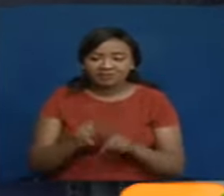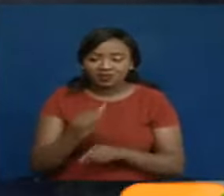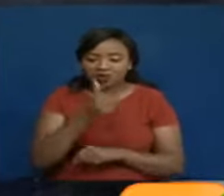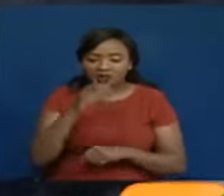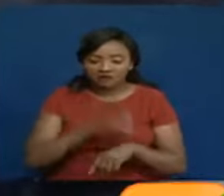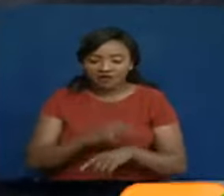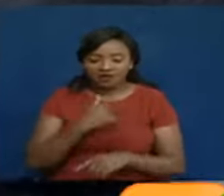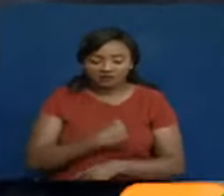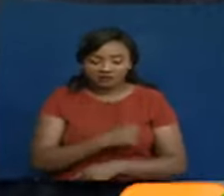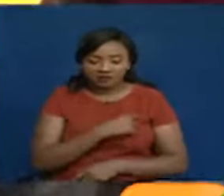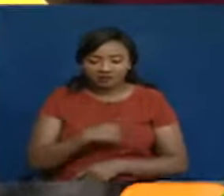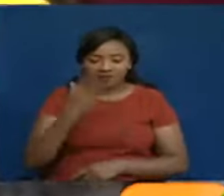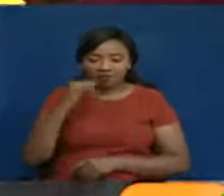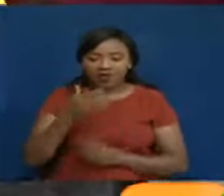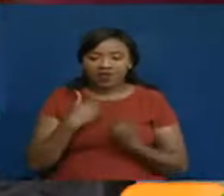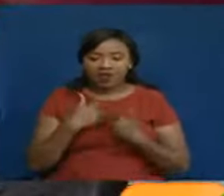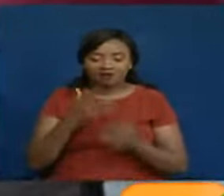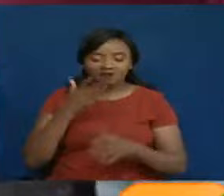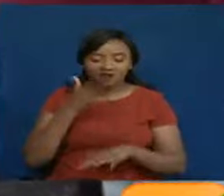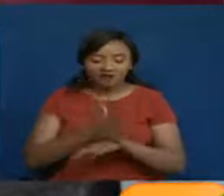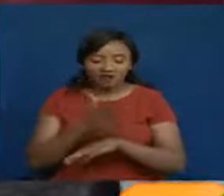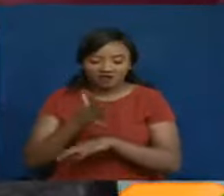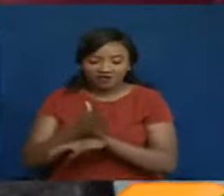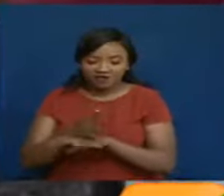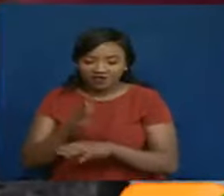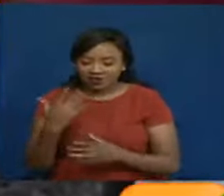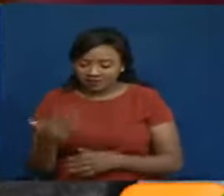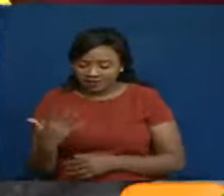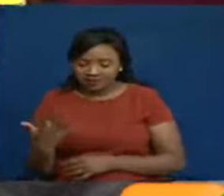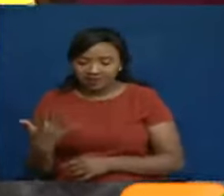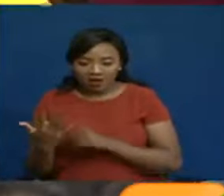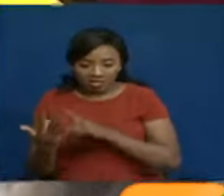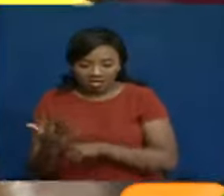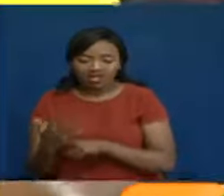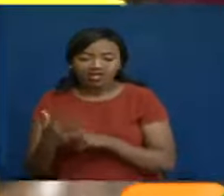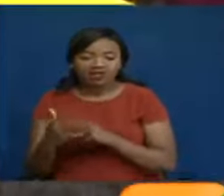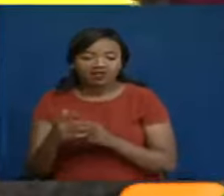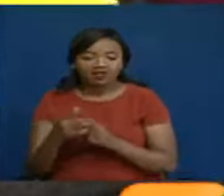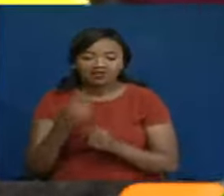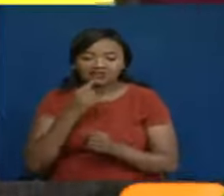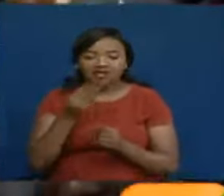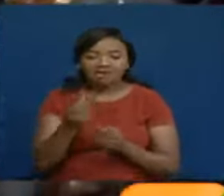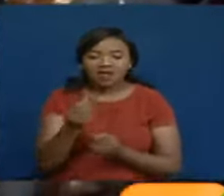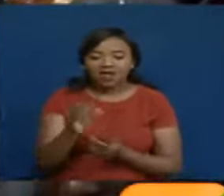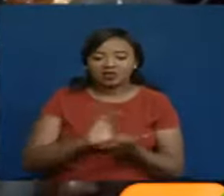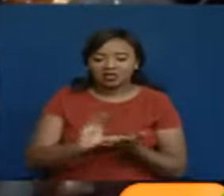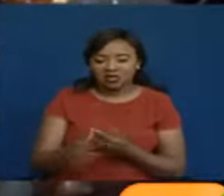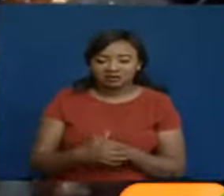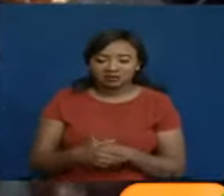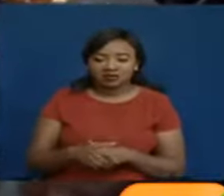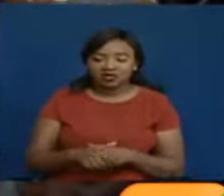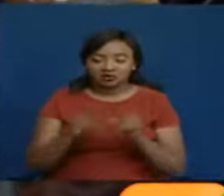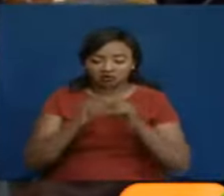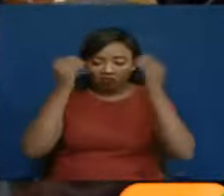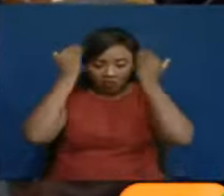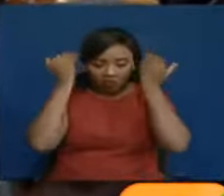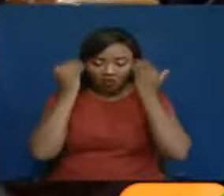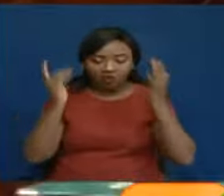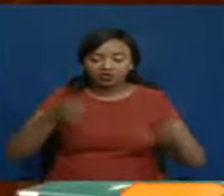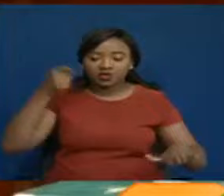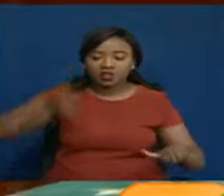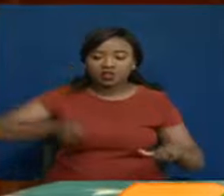kupatikana hati bandia zinazofanana na noti za pesa. Washukiwa wote walikana mashtaka hayo. Mahakama yatarajiwa kutoa uamuzi kuhusu ombi lao